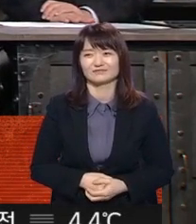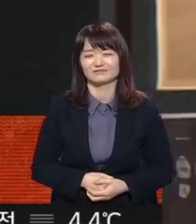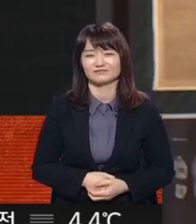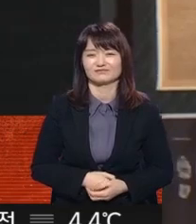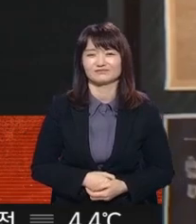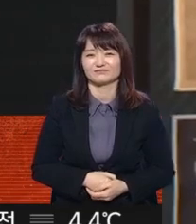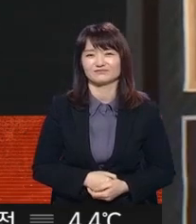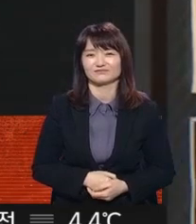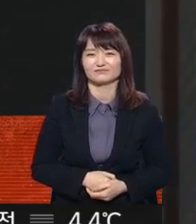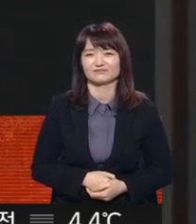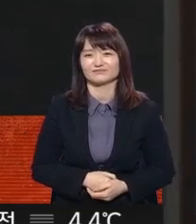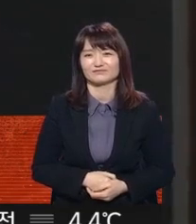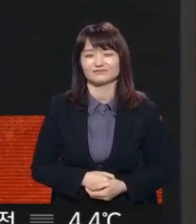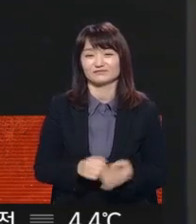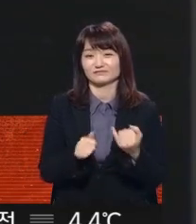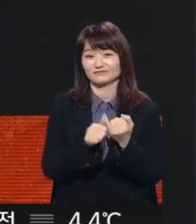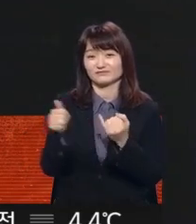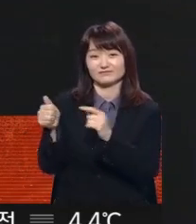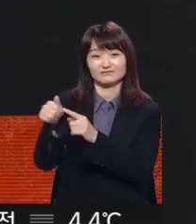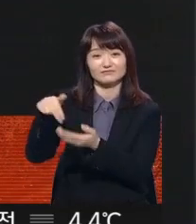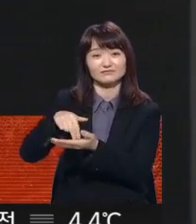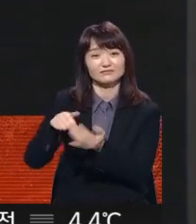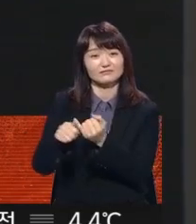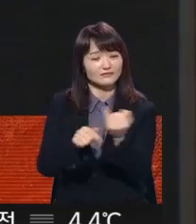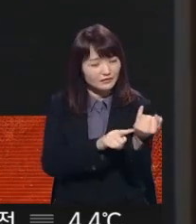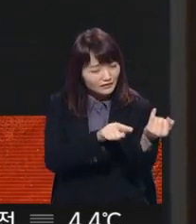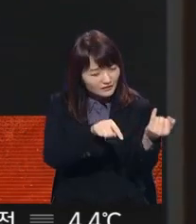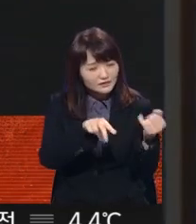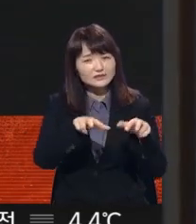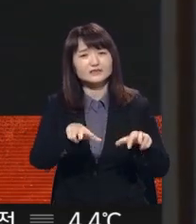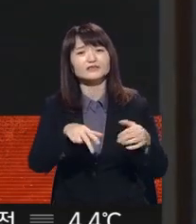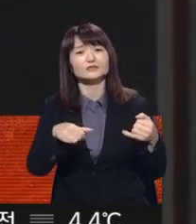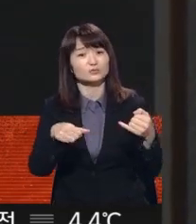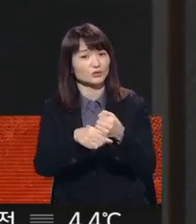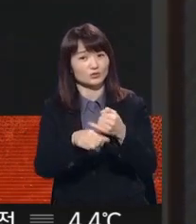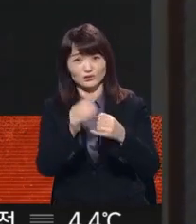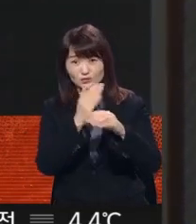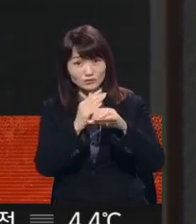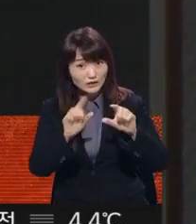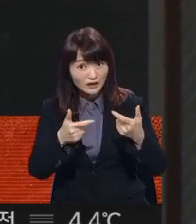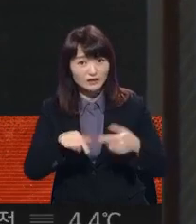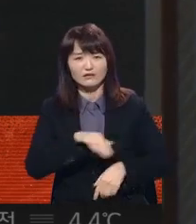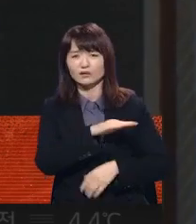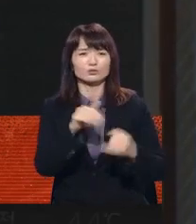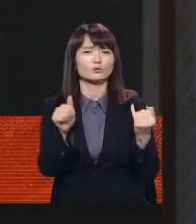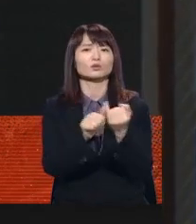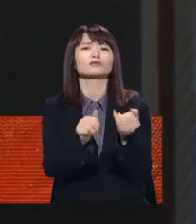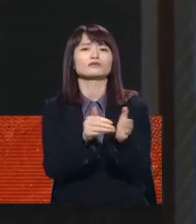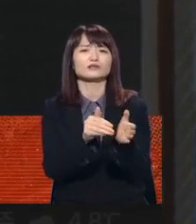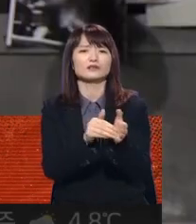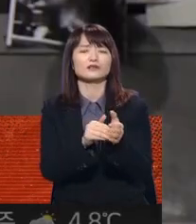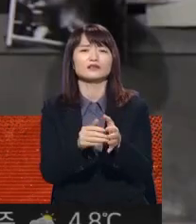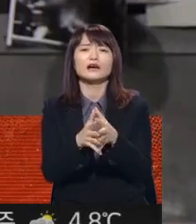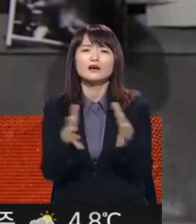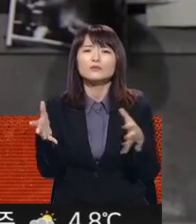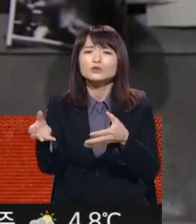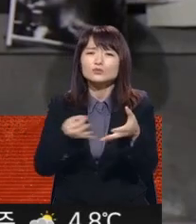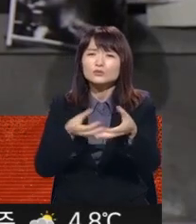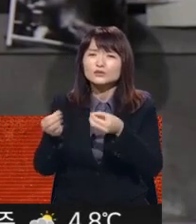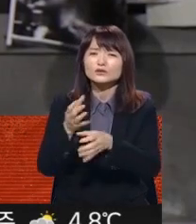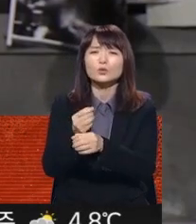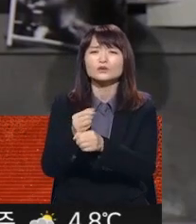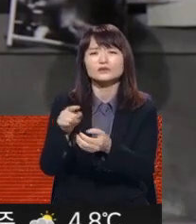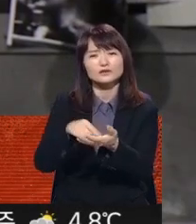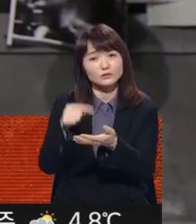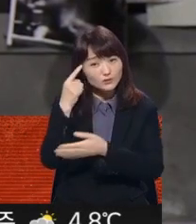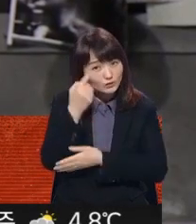알겠습니다. 다음은 지훈이 오빠 남편입니다. 자기야, 우리가 지금 연애 중이야? 아, 우리 결혼했어. 아파트 대출 언제 다 갚을